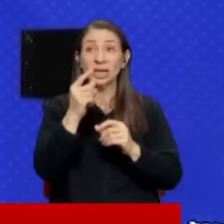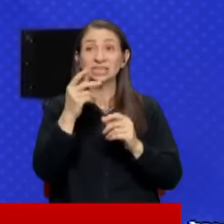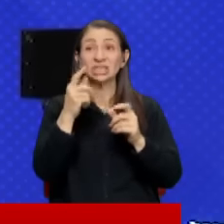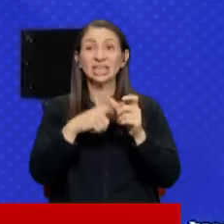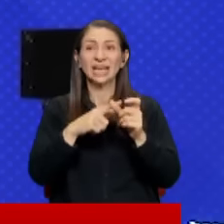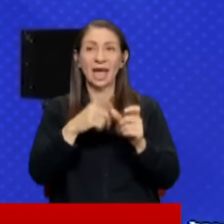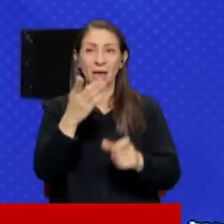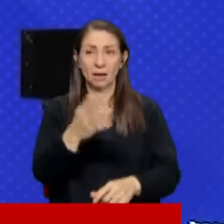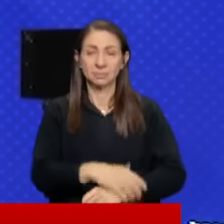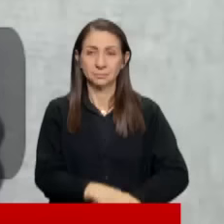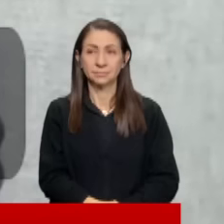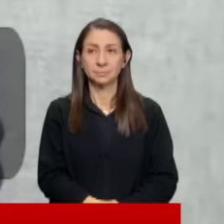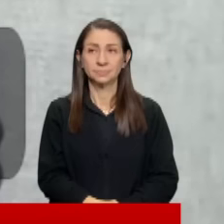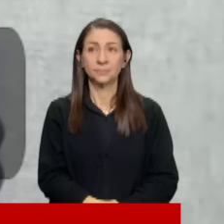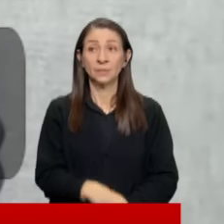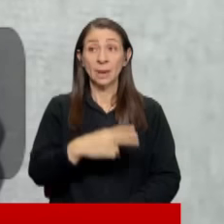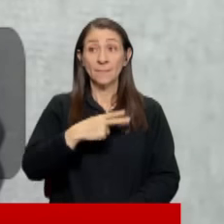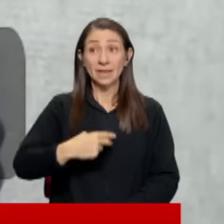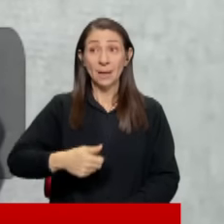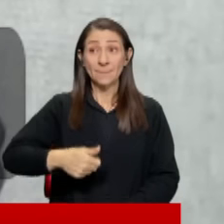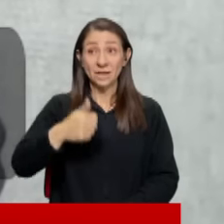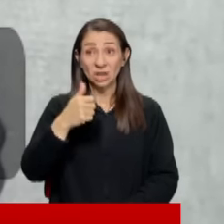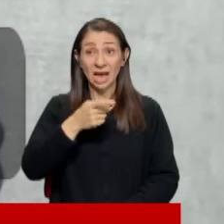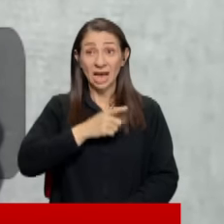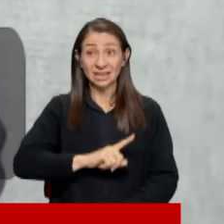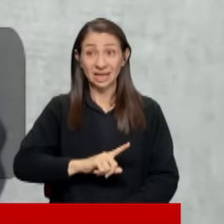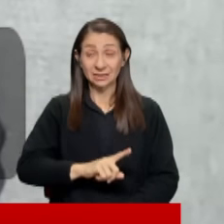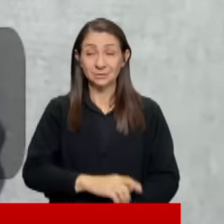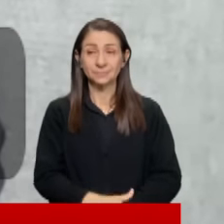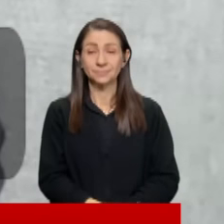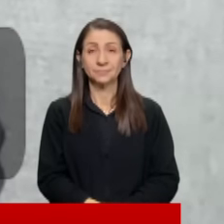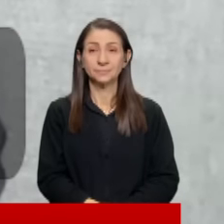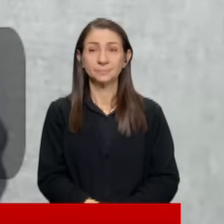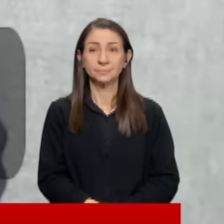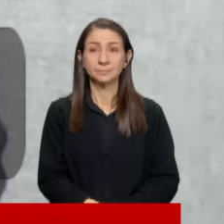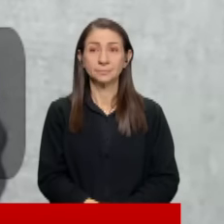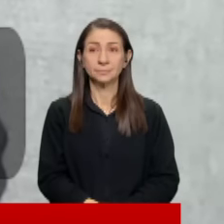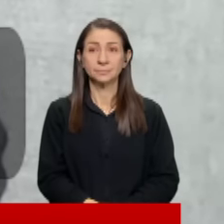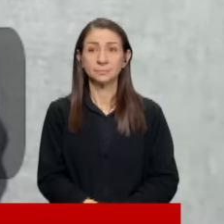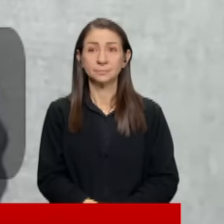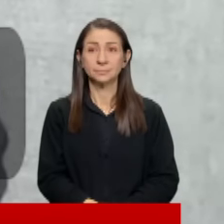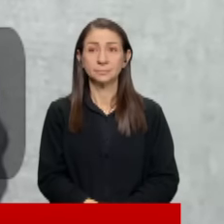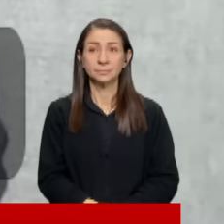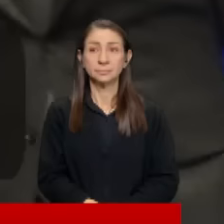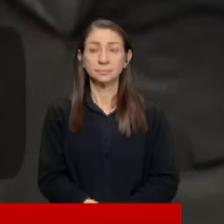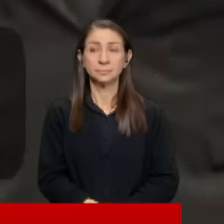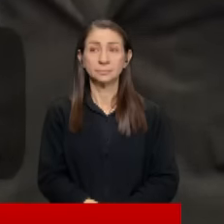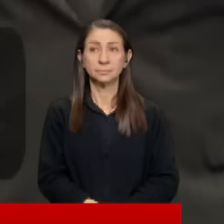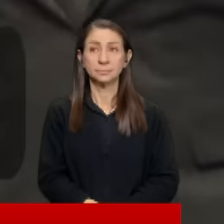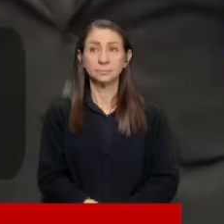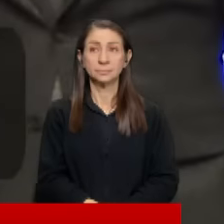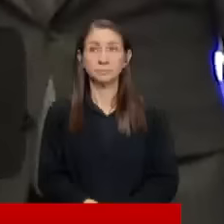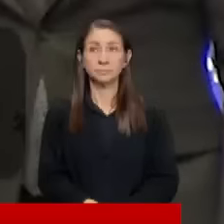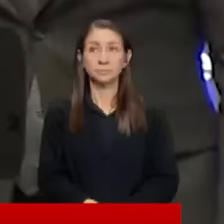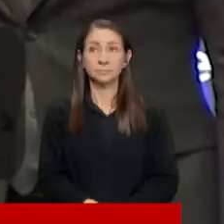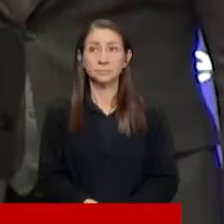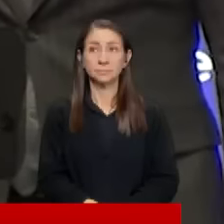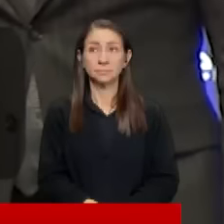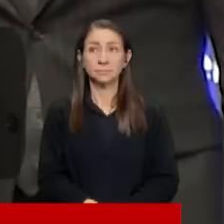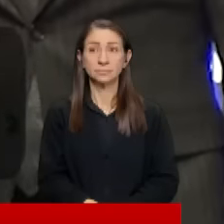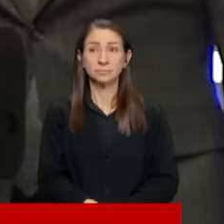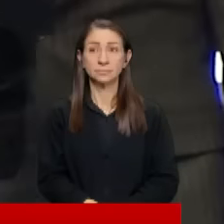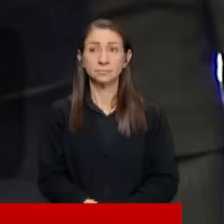Çetinkaya. Belediye başkanlığı adaylığını açıklarken Tayyip Bey'in arkasına Alfred Üniversitesi